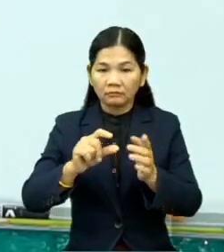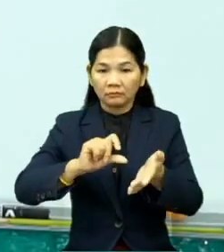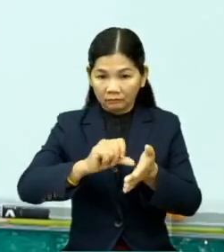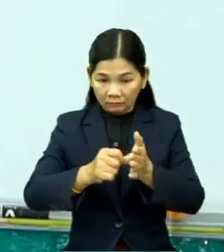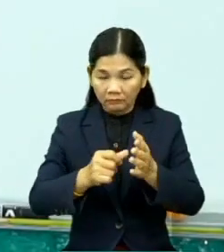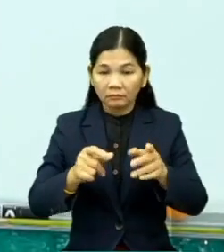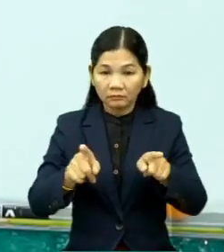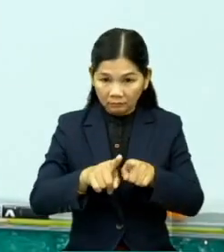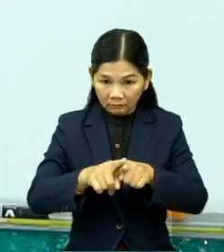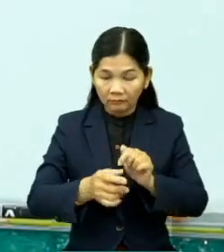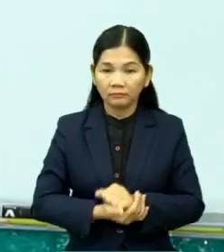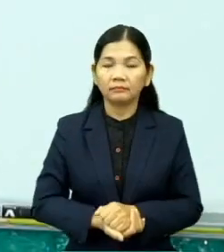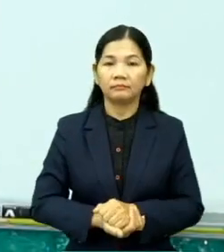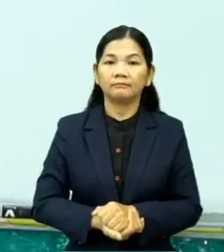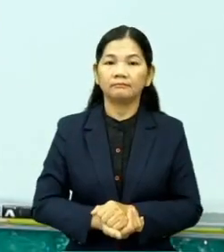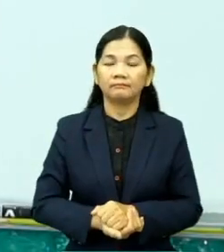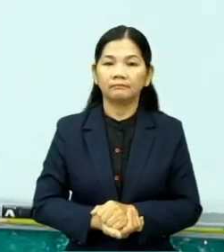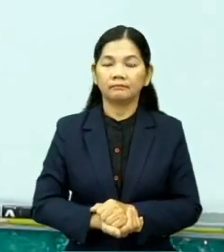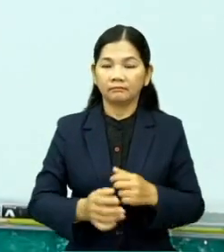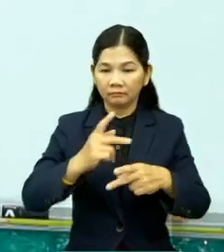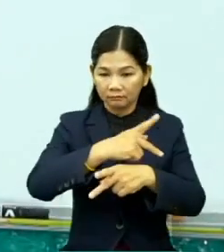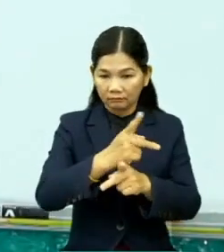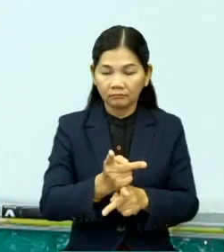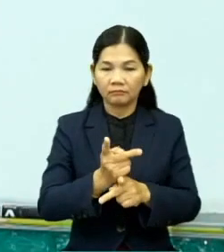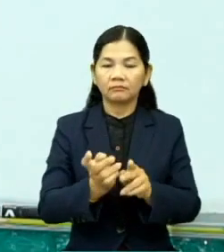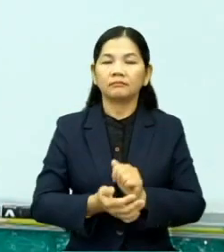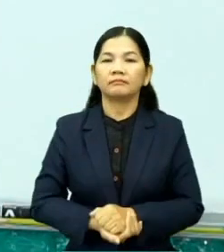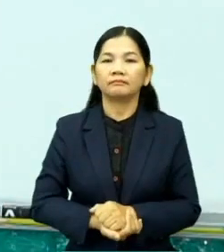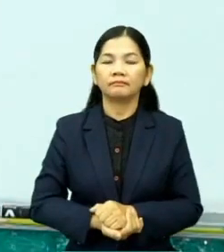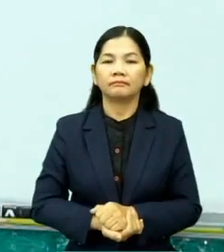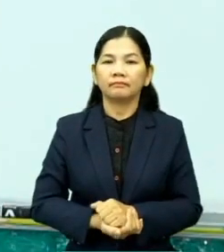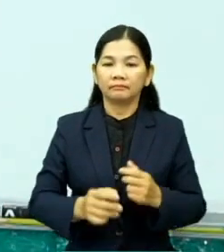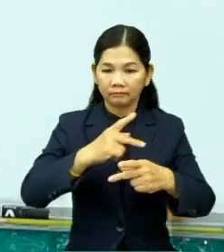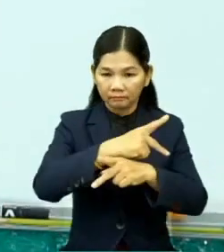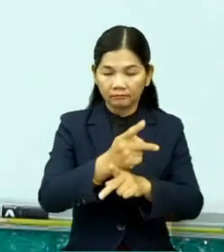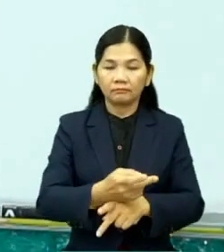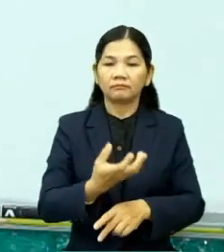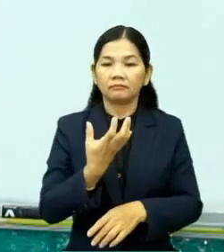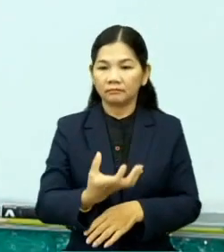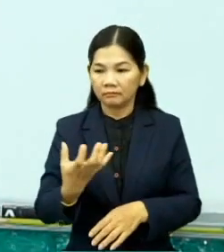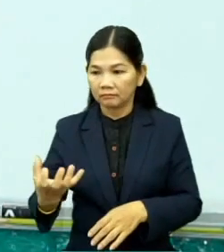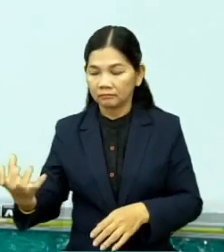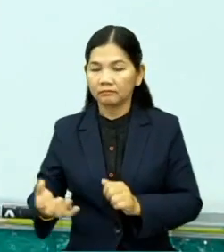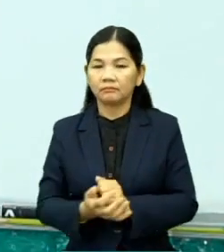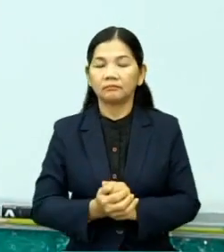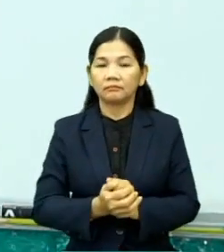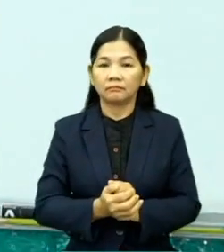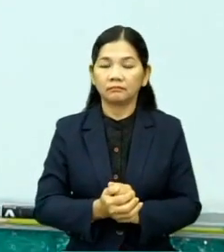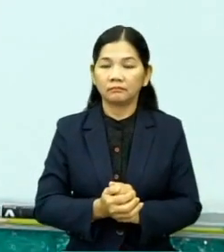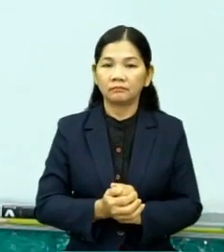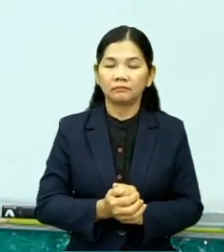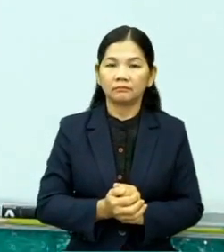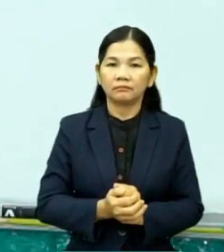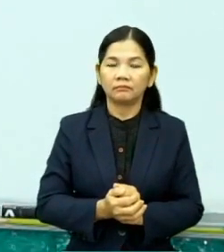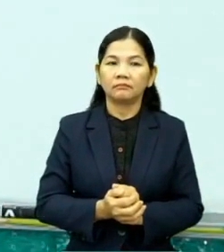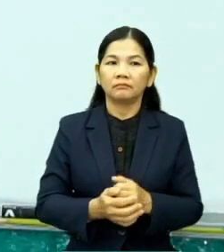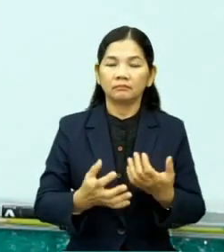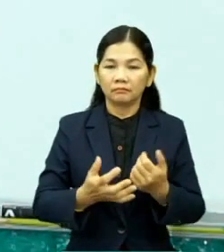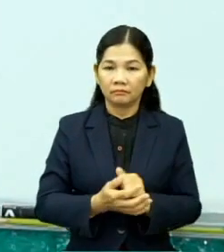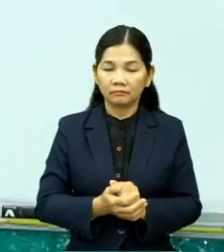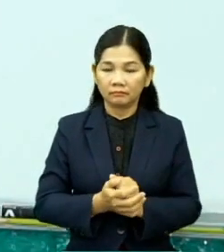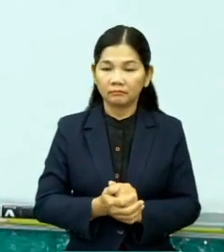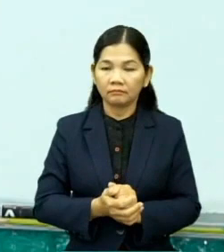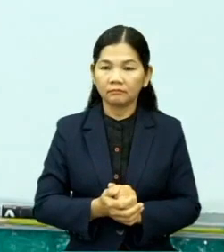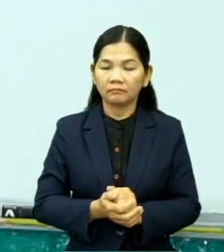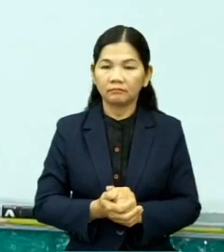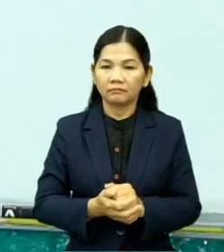ចាចាឧទាហរណ៍គេផលិតការគេផលិតរបស់របរប្រើប្រាស់ហ្នឹងណាកូនអញ្ចឹងតើមានពាក្យណាដែល